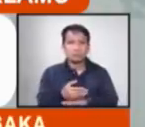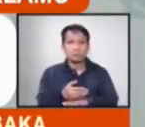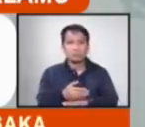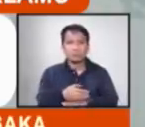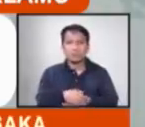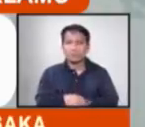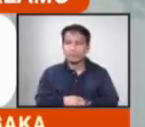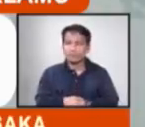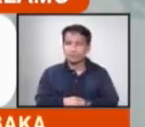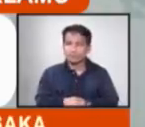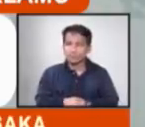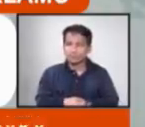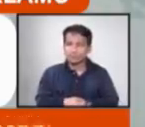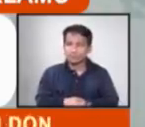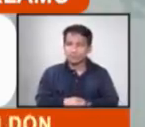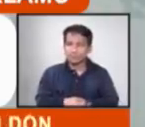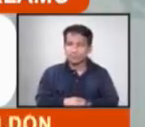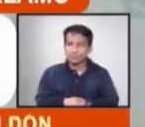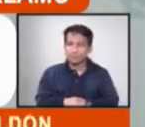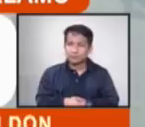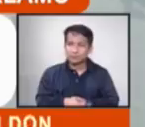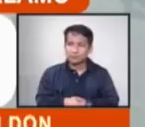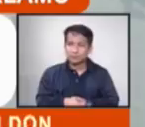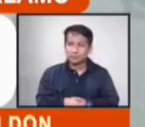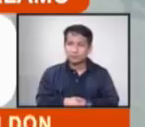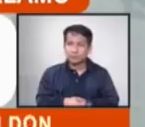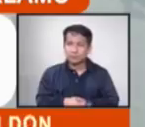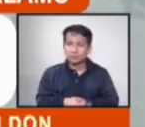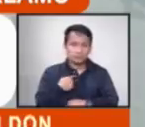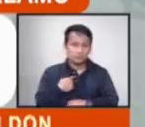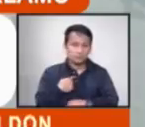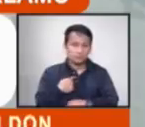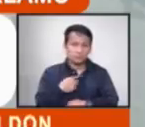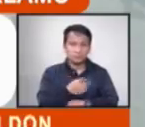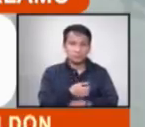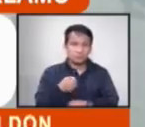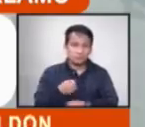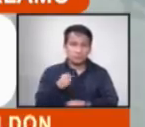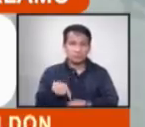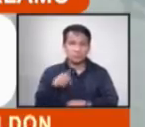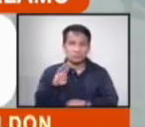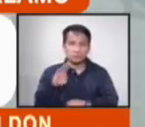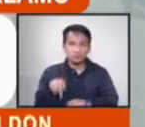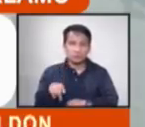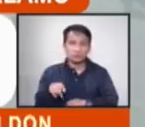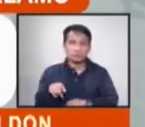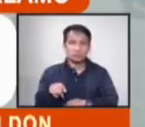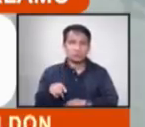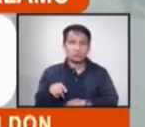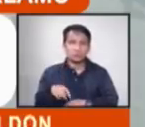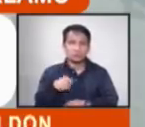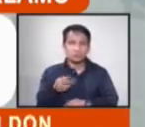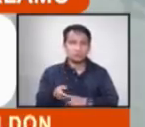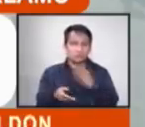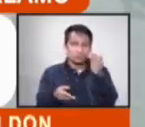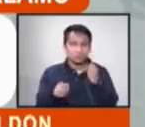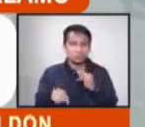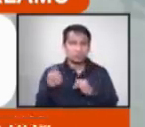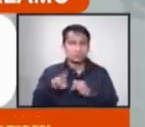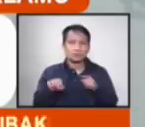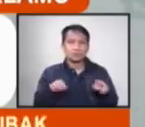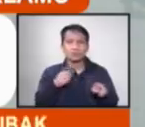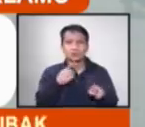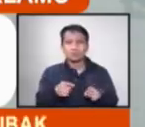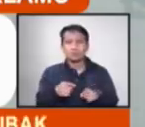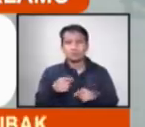pwede lang. Gusto mong kuhanin yung 4-piece, Mr. Montero? Gusto po namin kuhanin yung kasi para lang doon sa mga bata. Kasi yung ginagamit nila